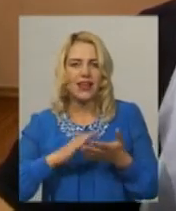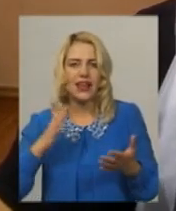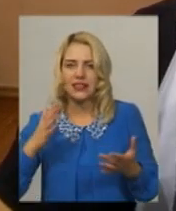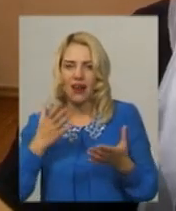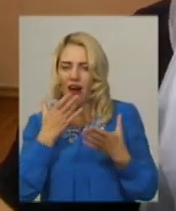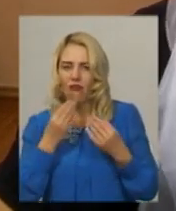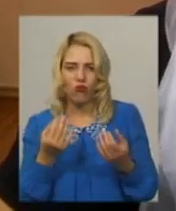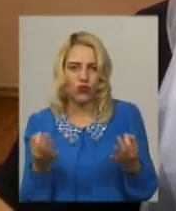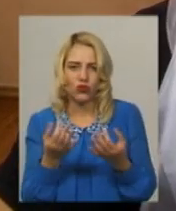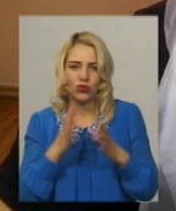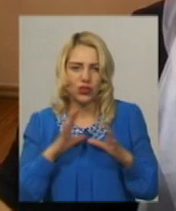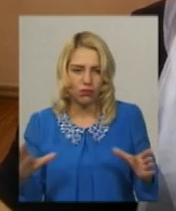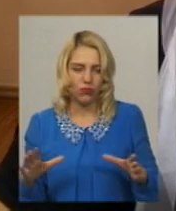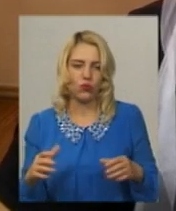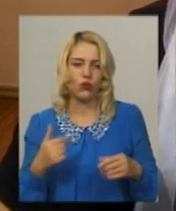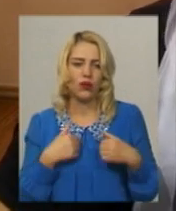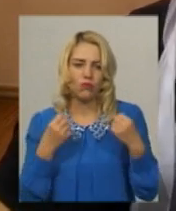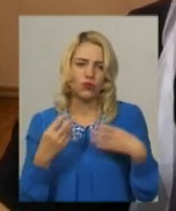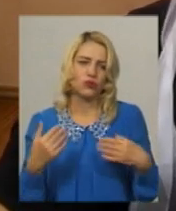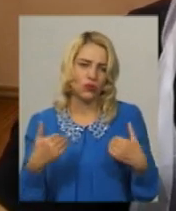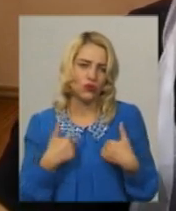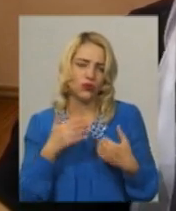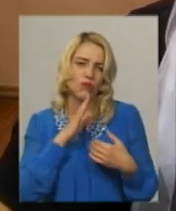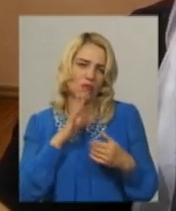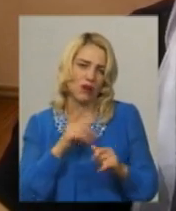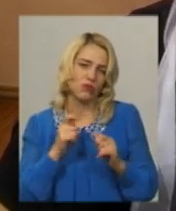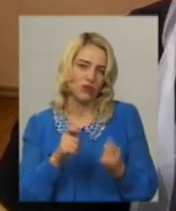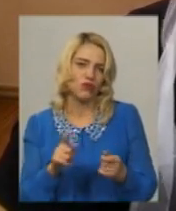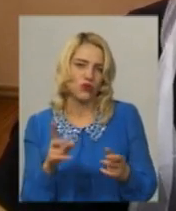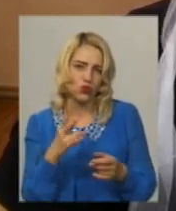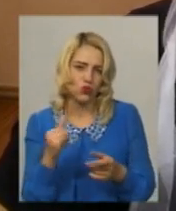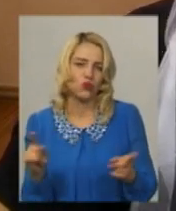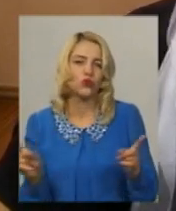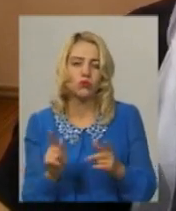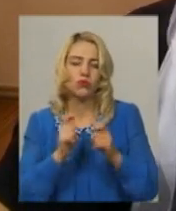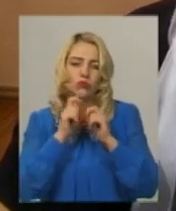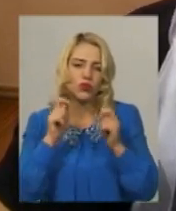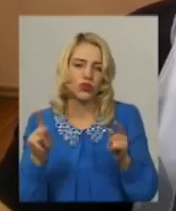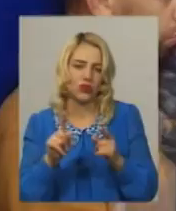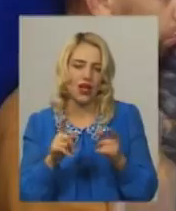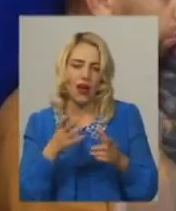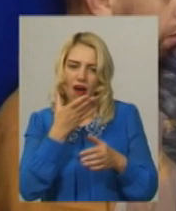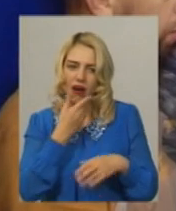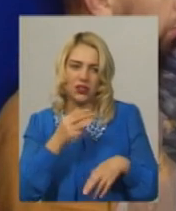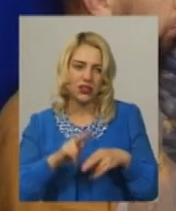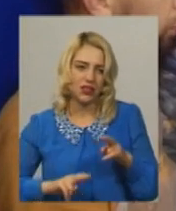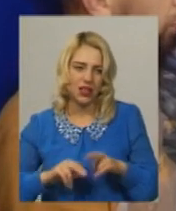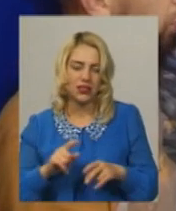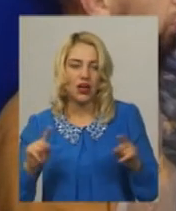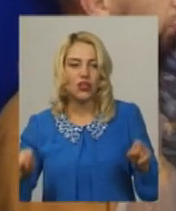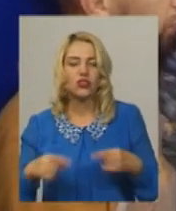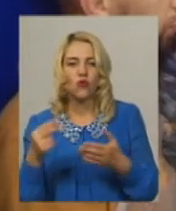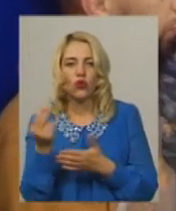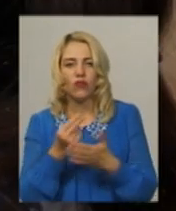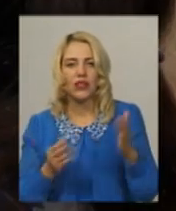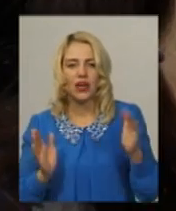тут, я хочу просто намалювати от мамі, щоб подарити теж яскравий настрій. Створювати картини